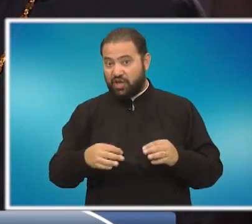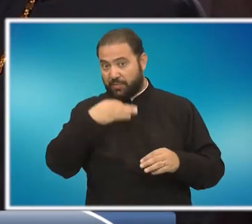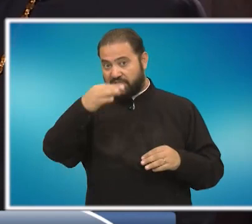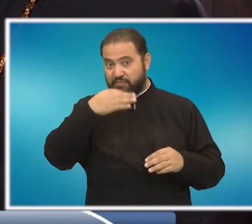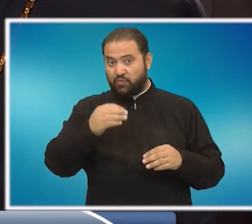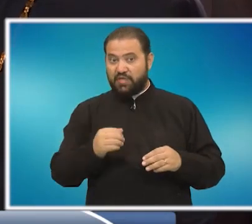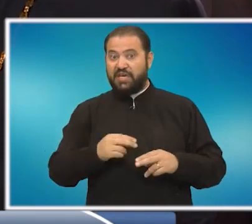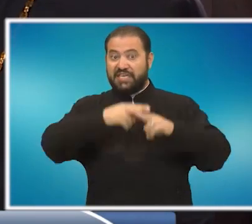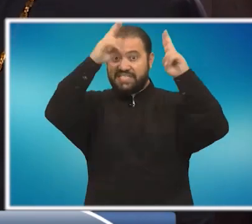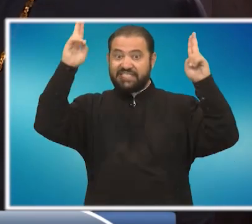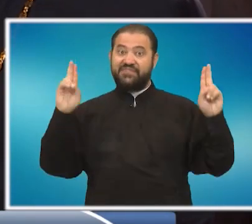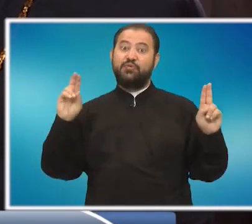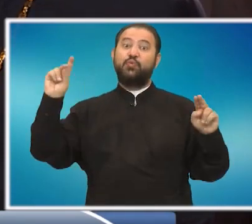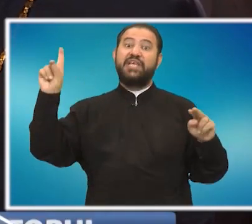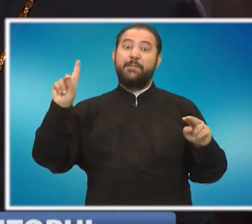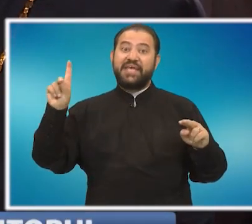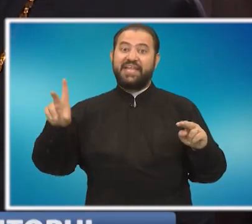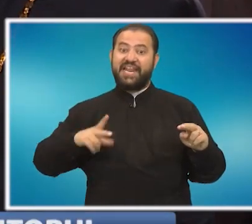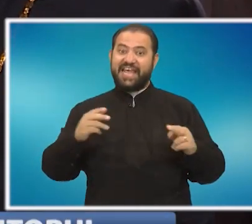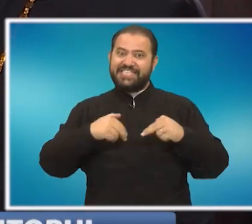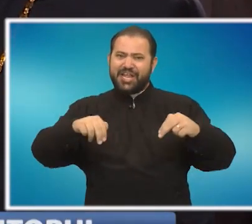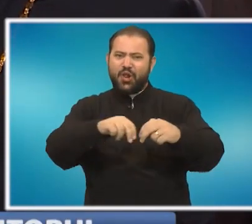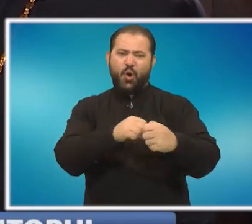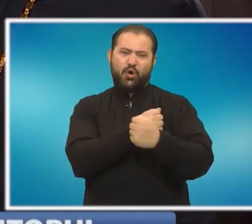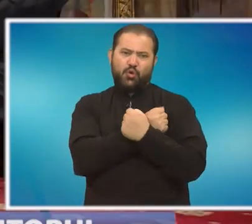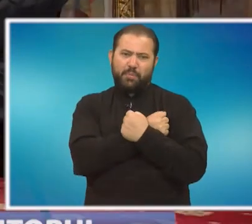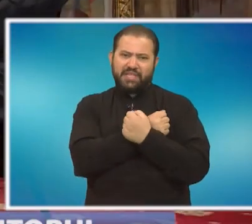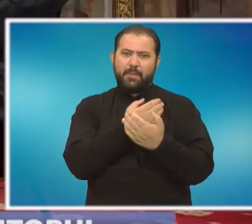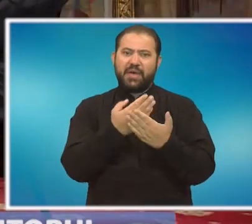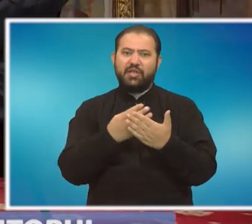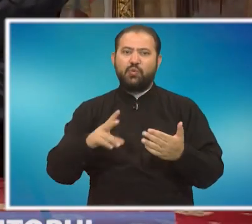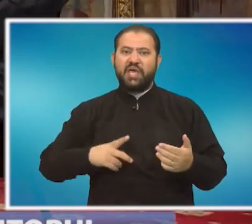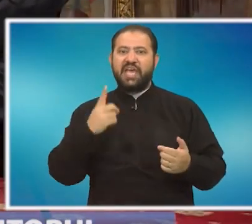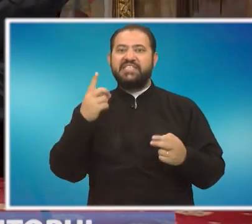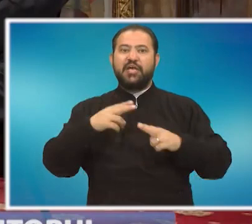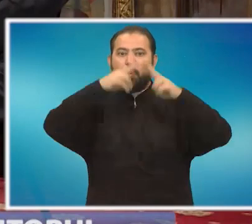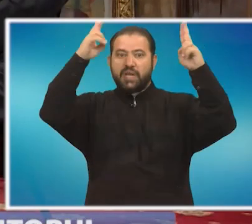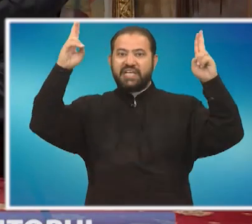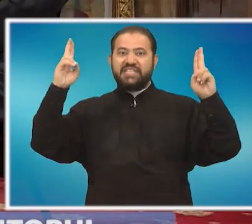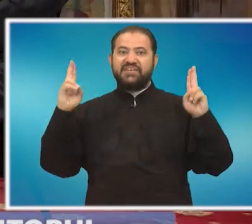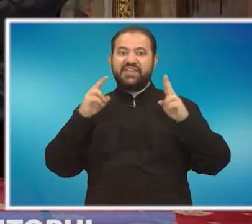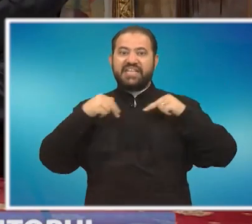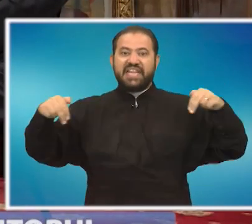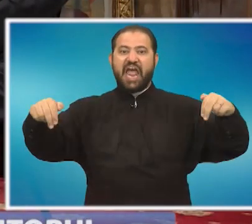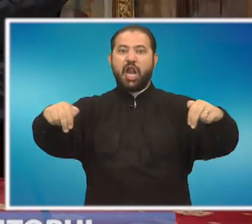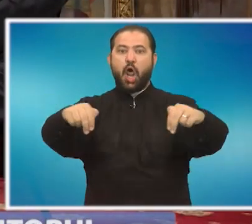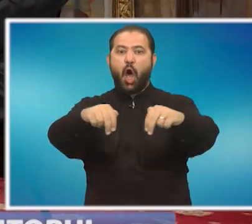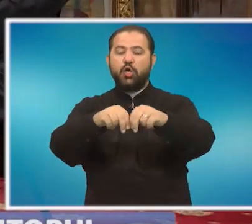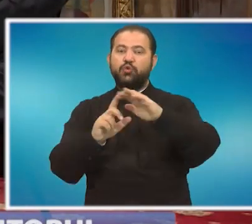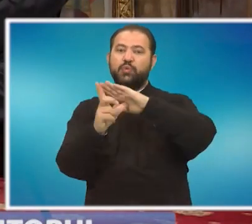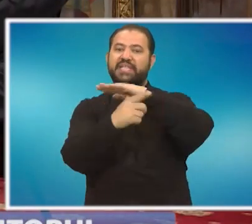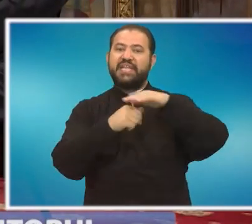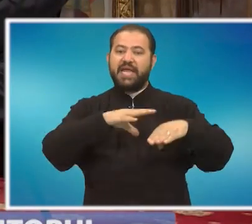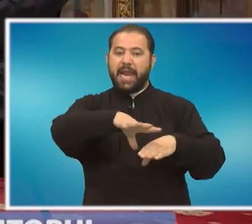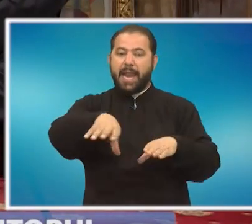cel Nou ne este atât de drag, în primul rând, pentru că este un sfânt de al nostru, din